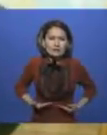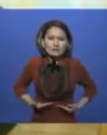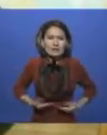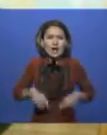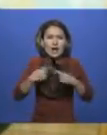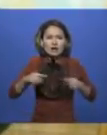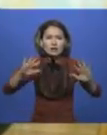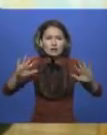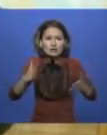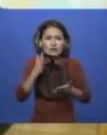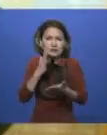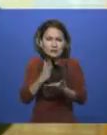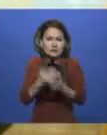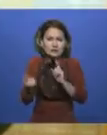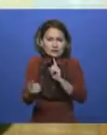сол бір